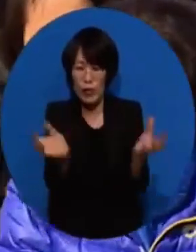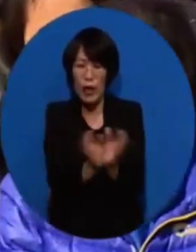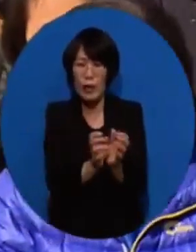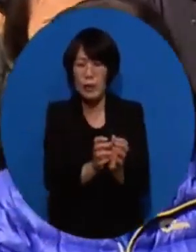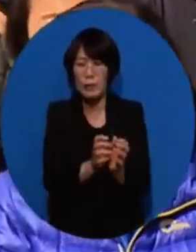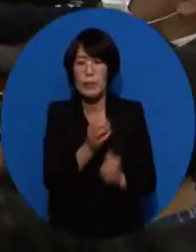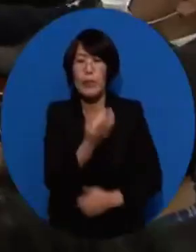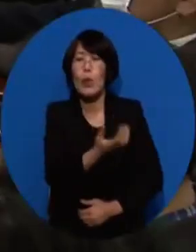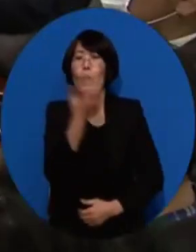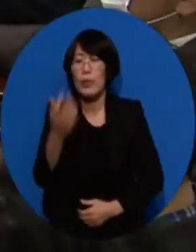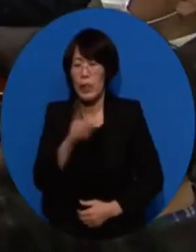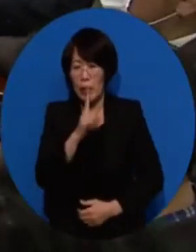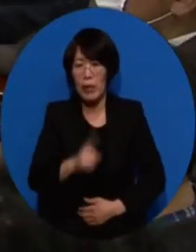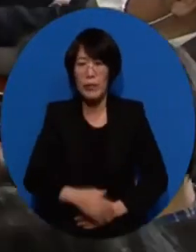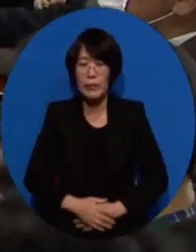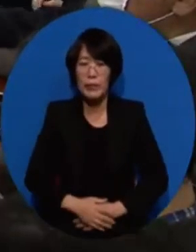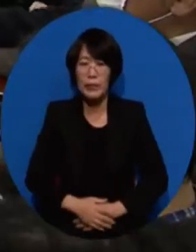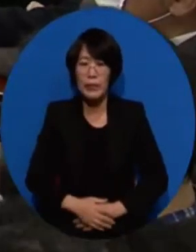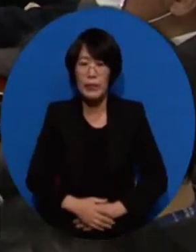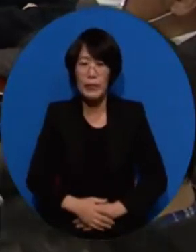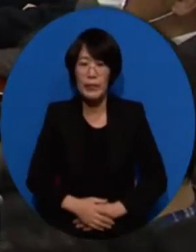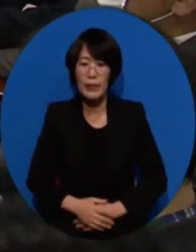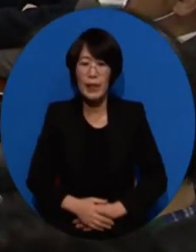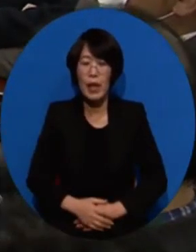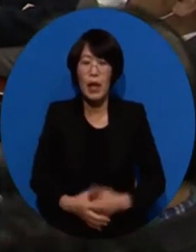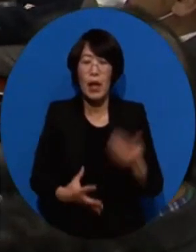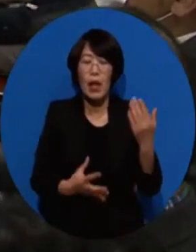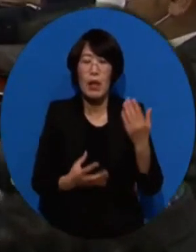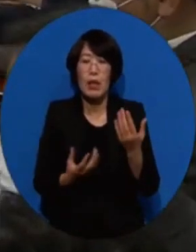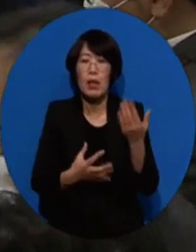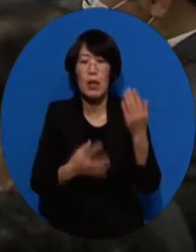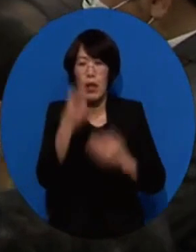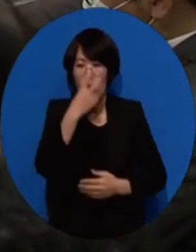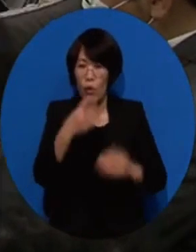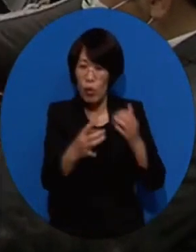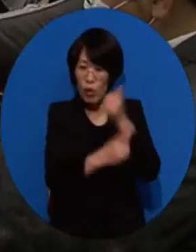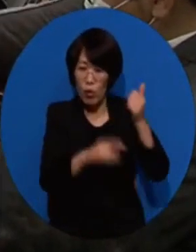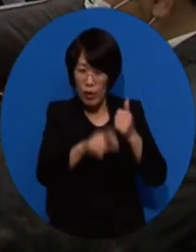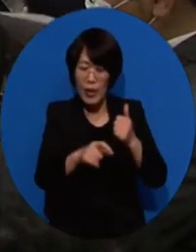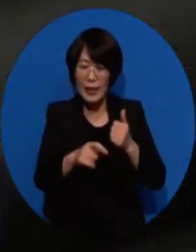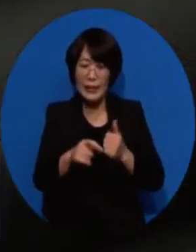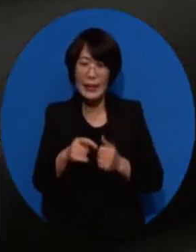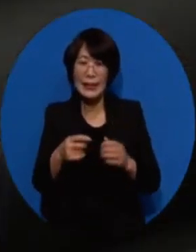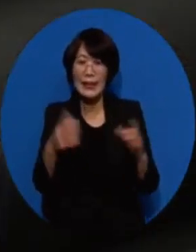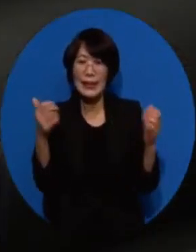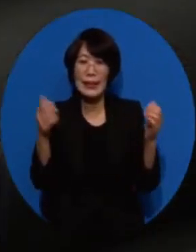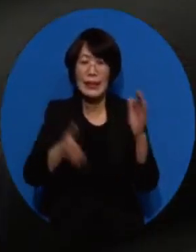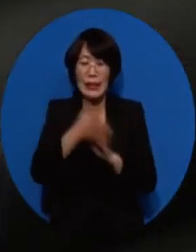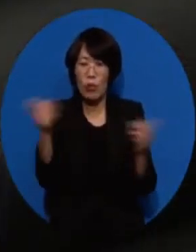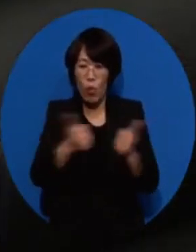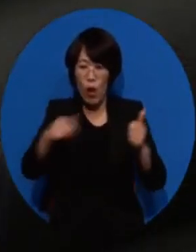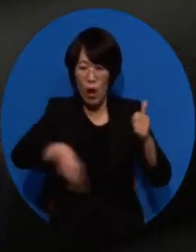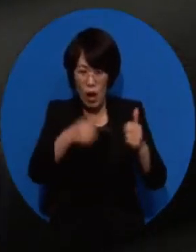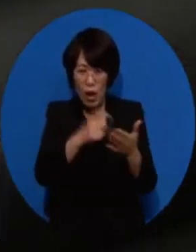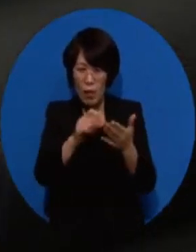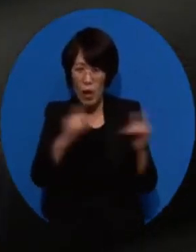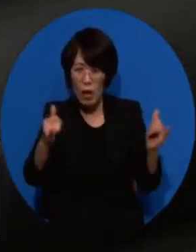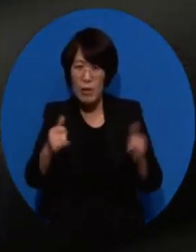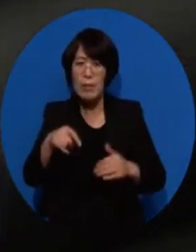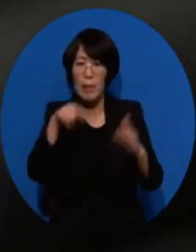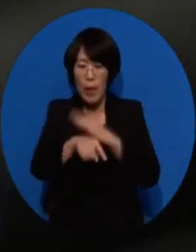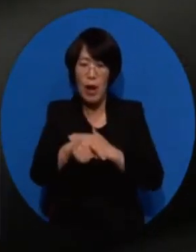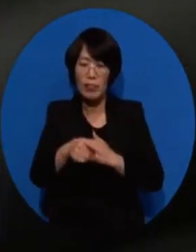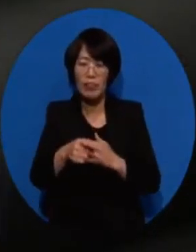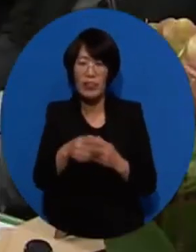전략을 세웠습니다. 송갑석 공동선대위원장은 시의회 기자실을 찾아 윤석열 안철수 단일화 효과는